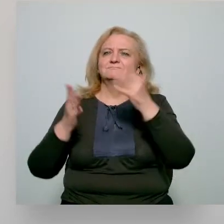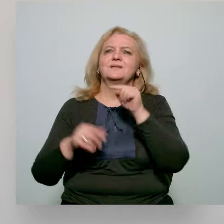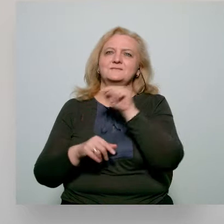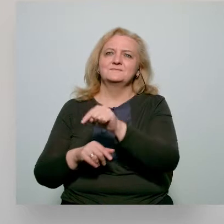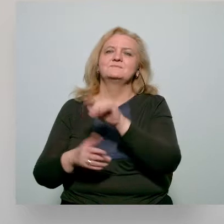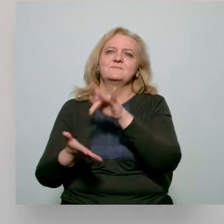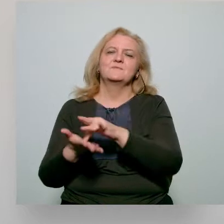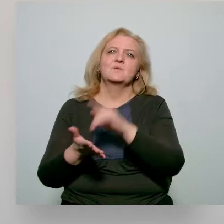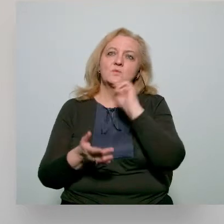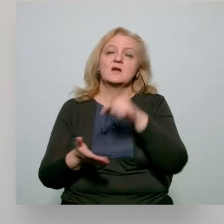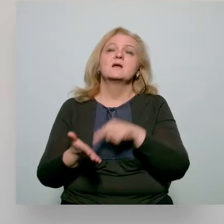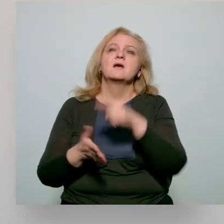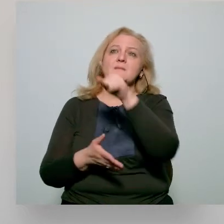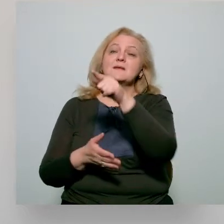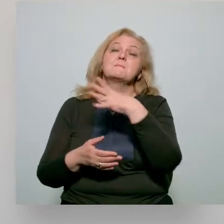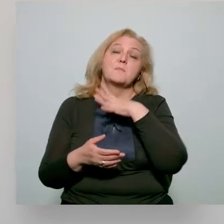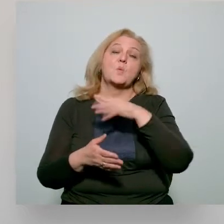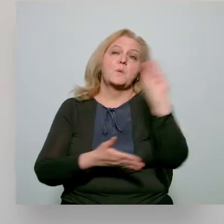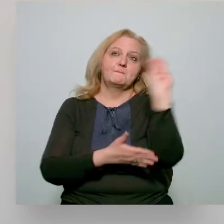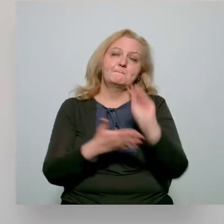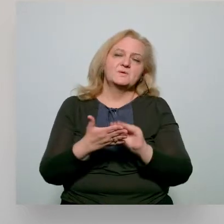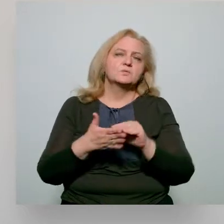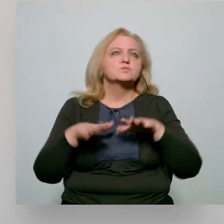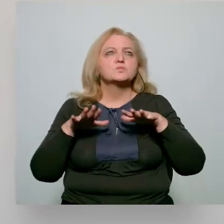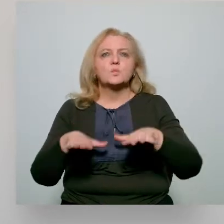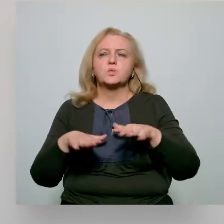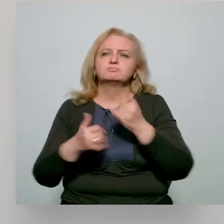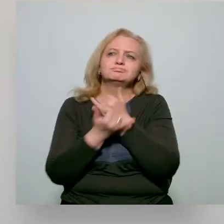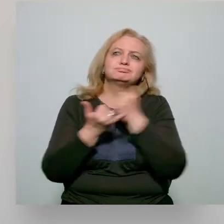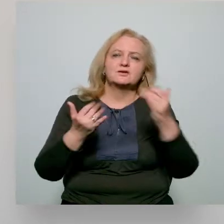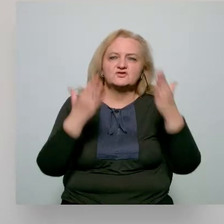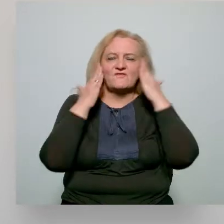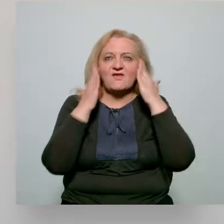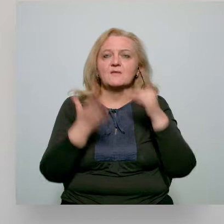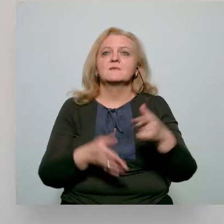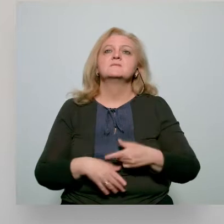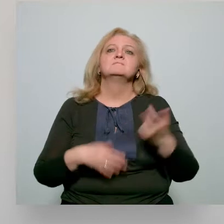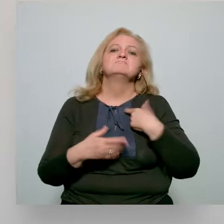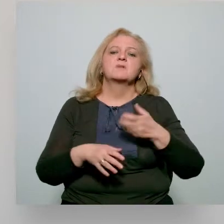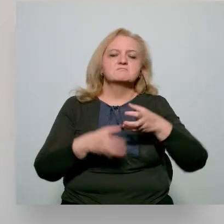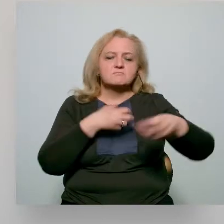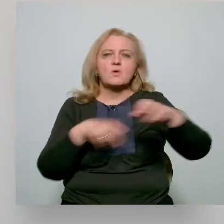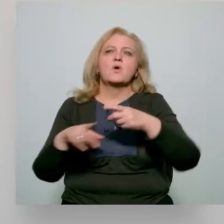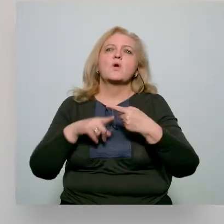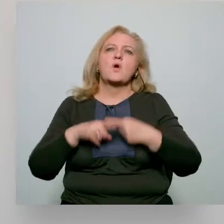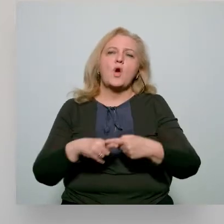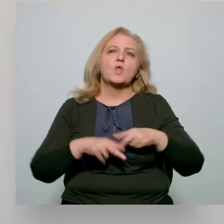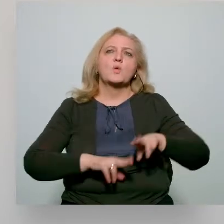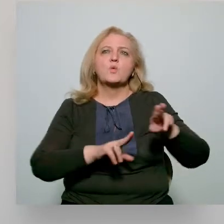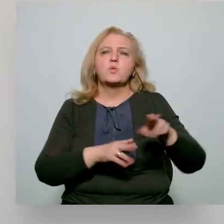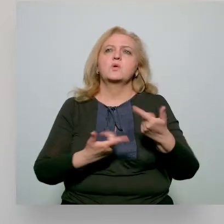takim syndromie, czy po prostu o wielu świadomościach ukraińskich, o świadomości antykolonialnej, postkolonialnej,